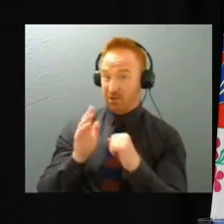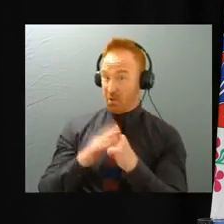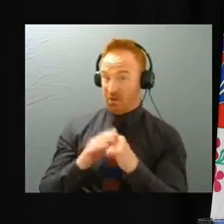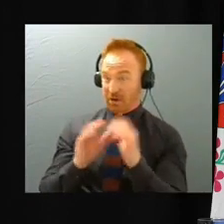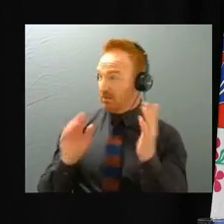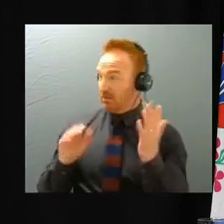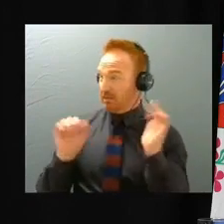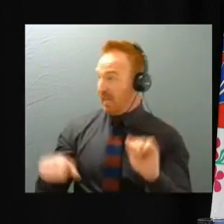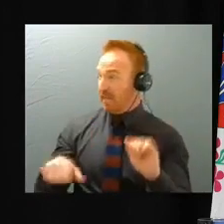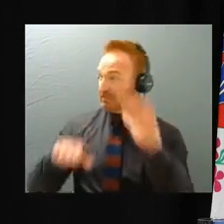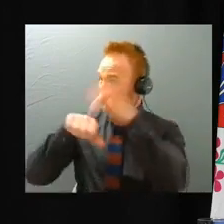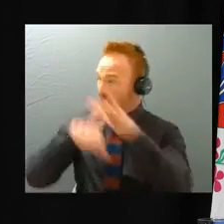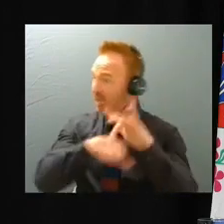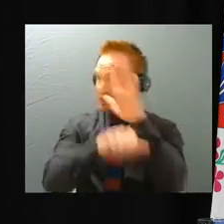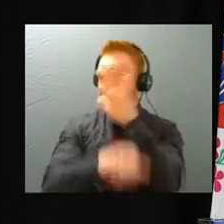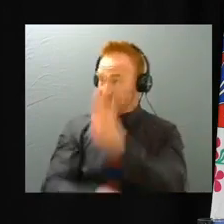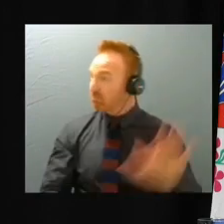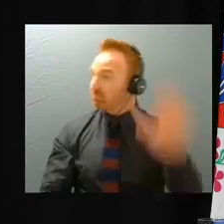Oui, donc